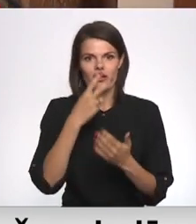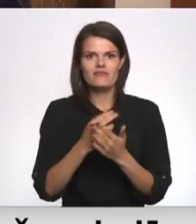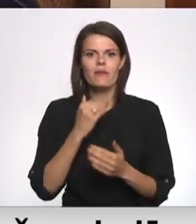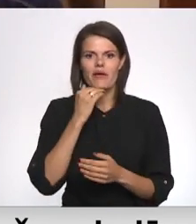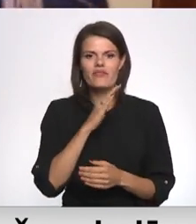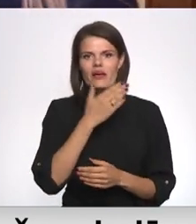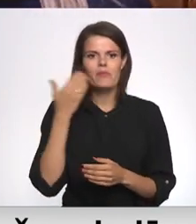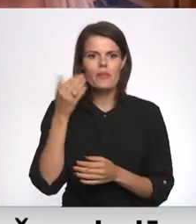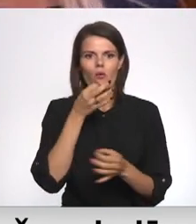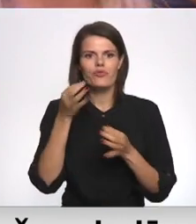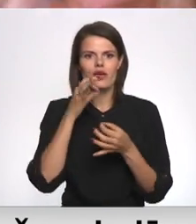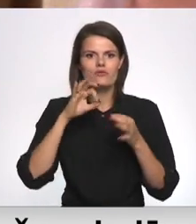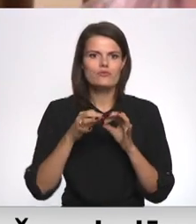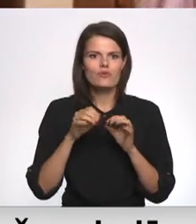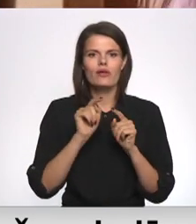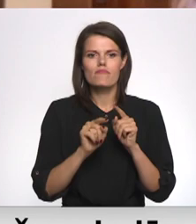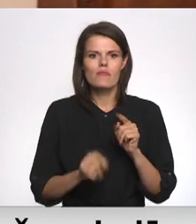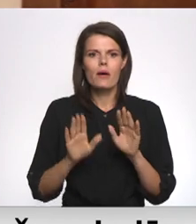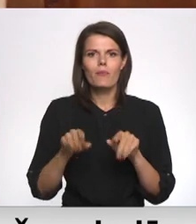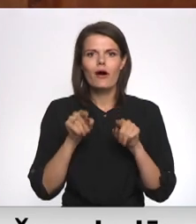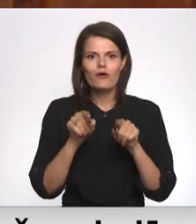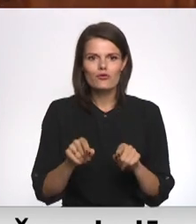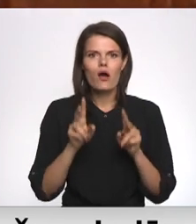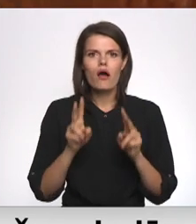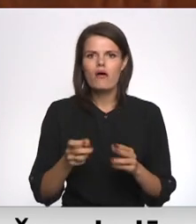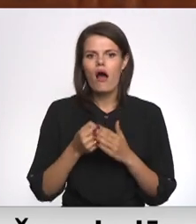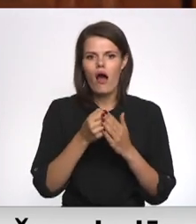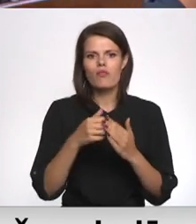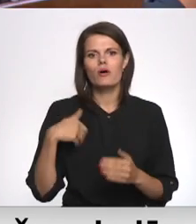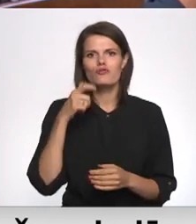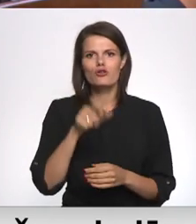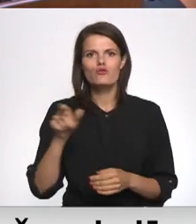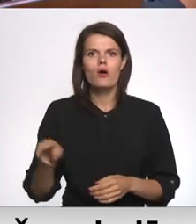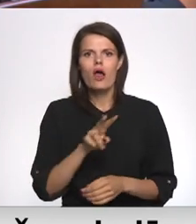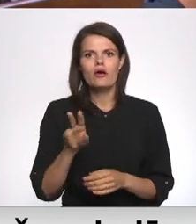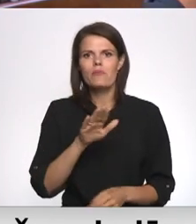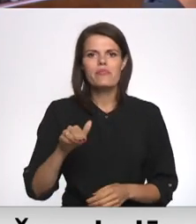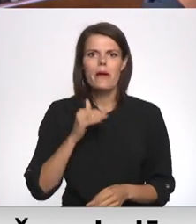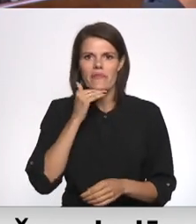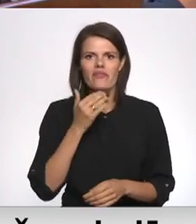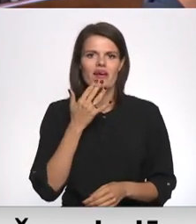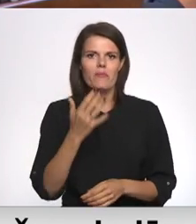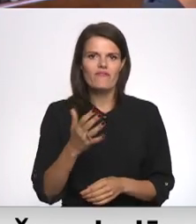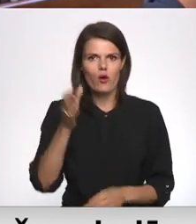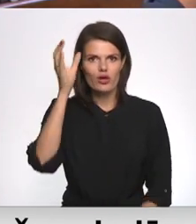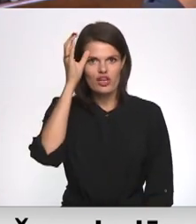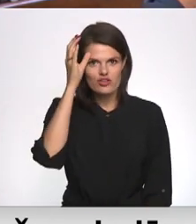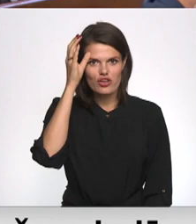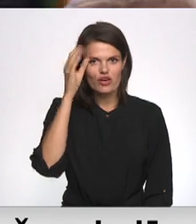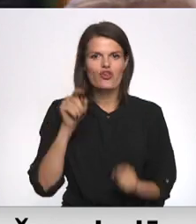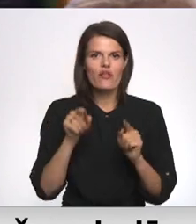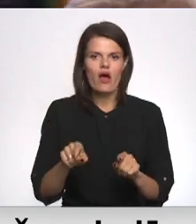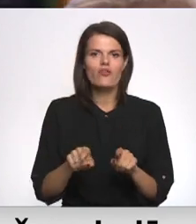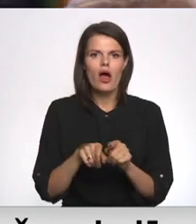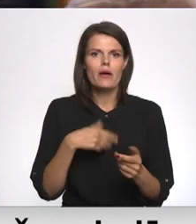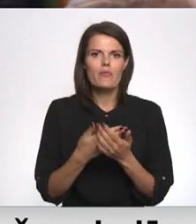pietiekami neizdiskutētas esot nianses par to, kā atbalstīt skolēnus, kuriem ir nepietiekamas valodas zināšanas. Tādi ir